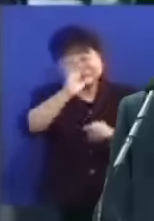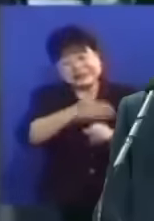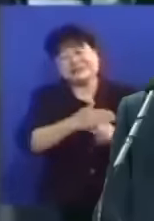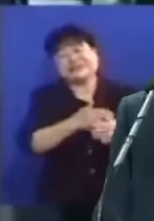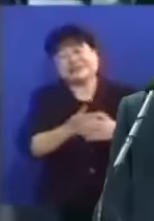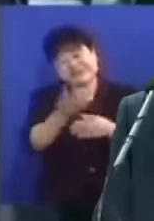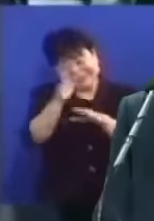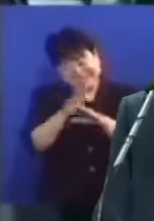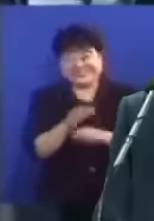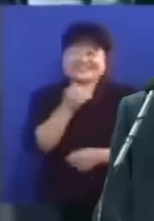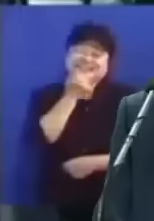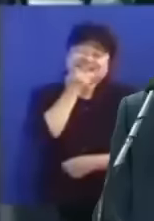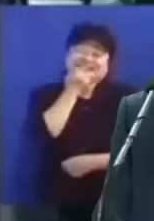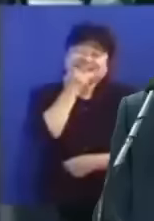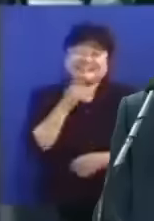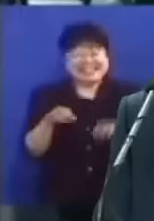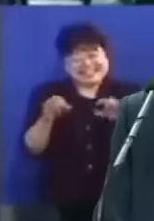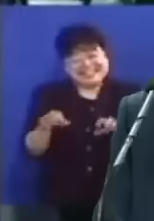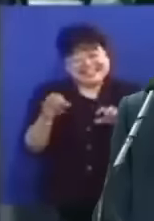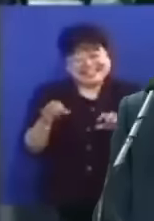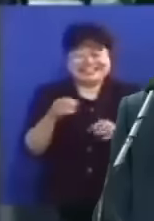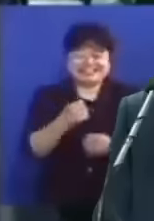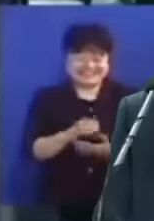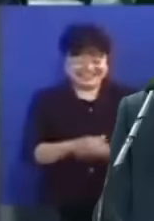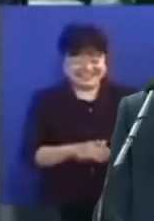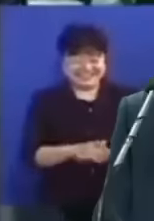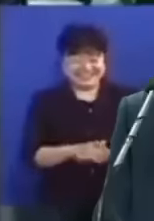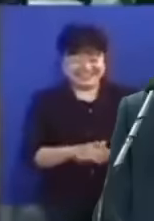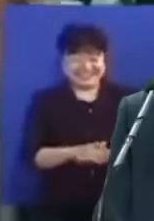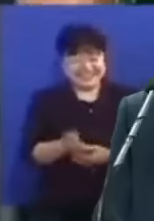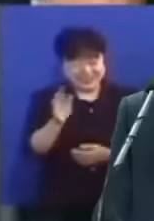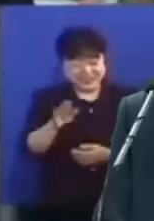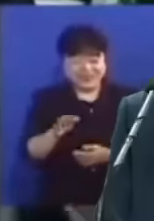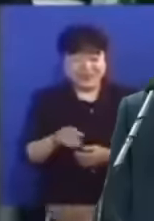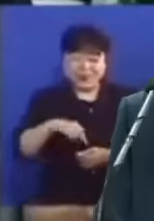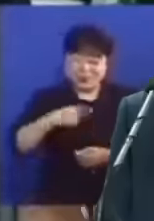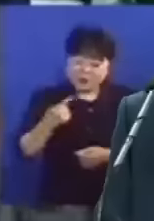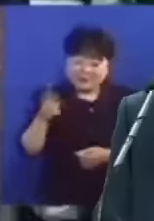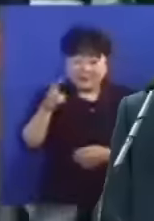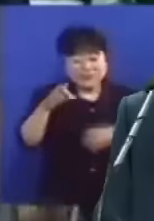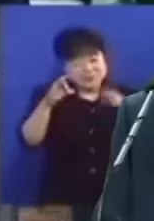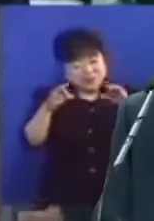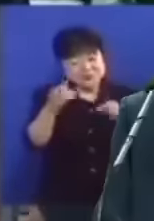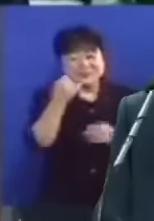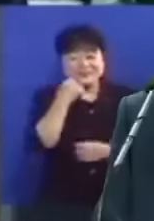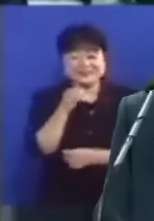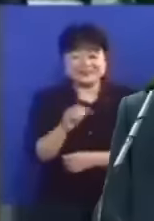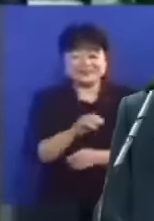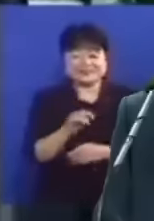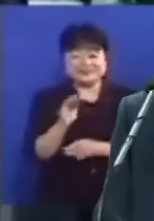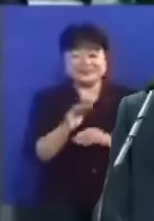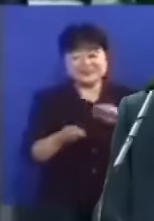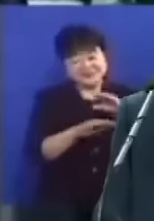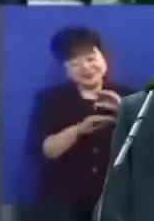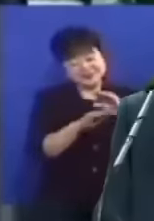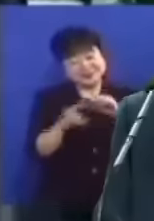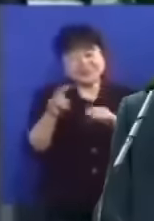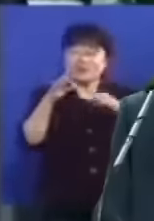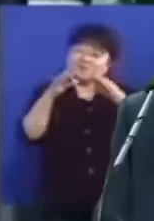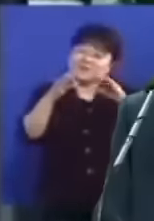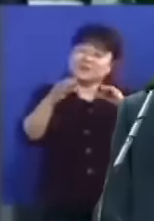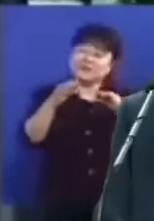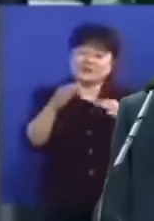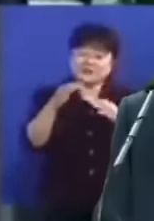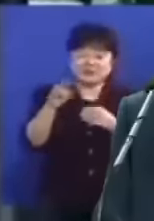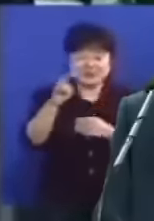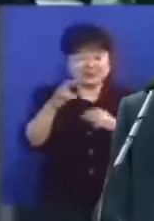잡아가 교인들이 전부 다 틀려버린 거예요. 그래도 혼자는 차를 타도 부르고 집에서도 찬송 부르고